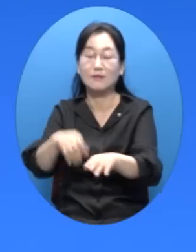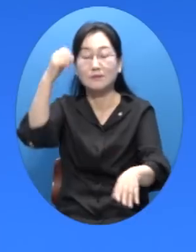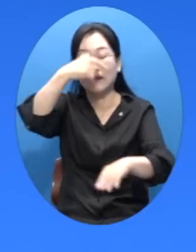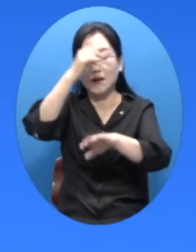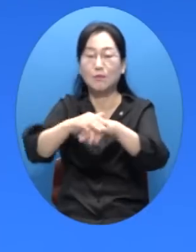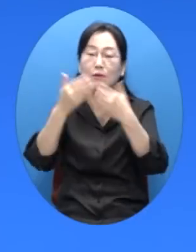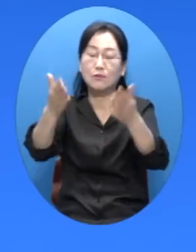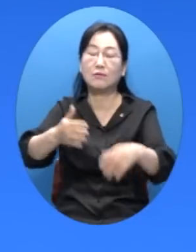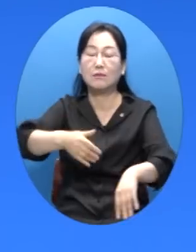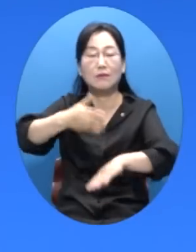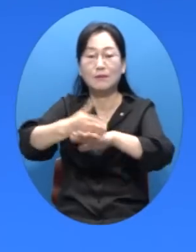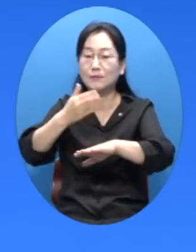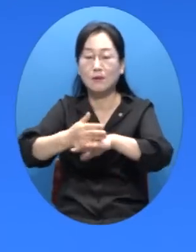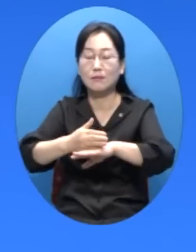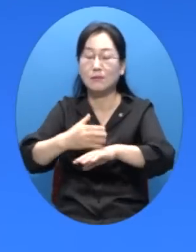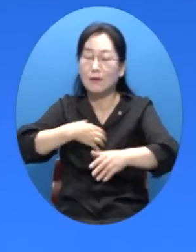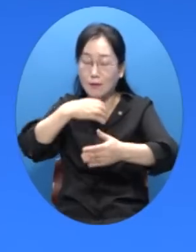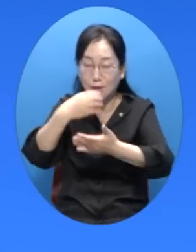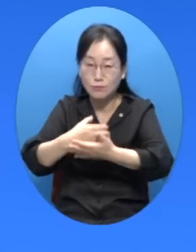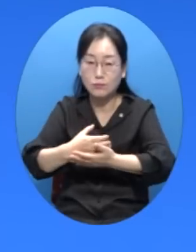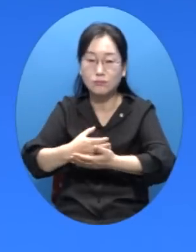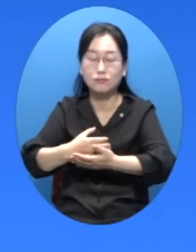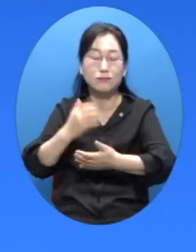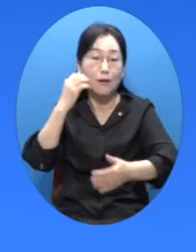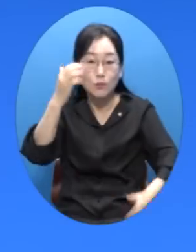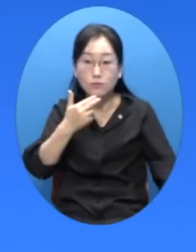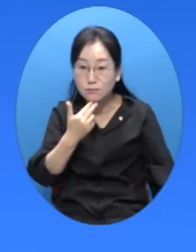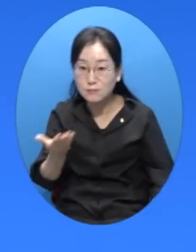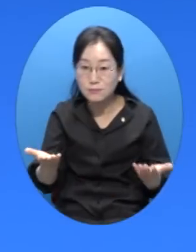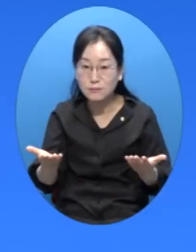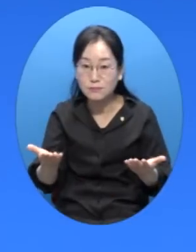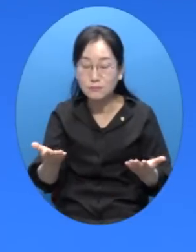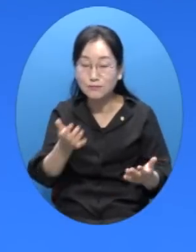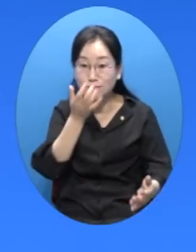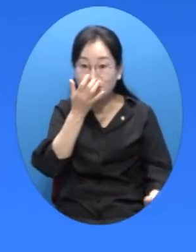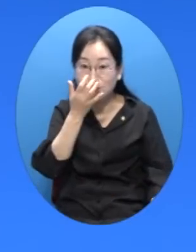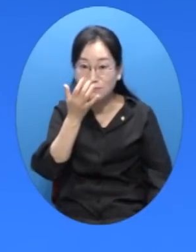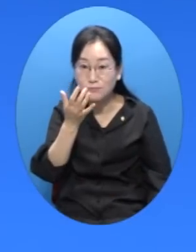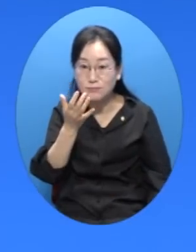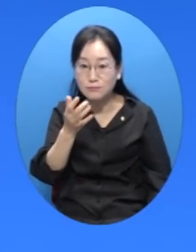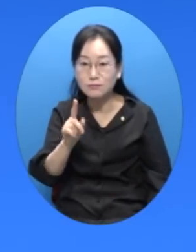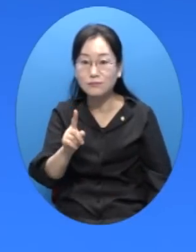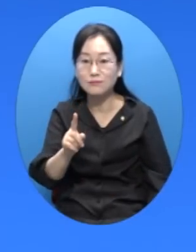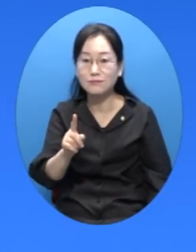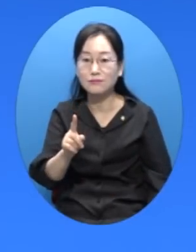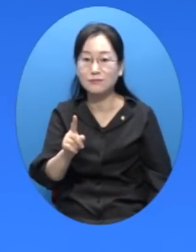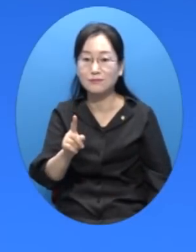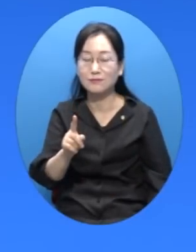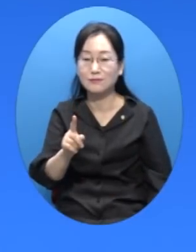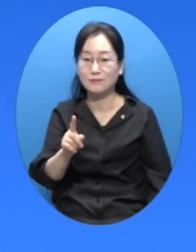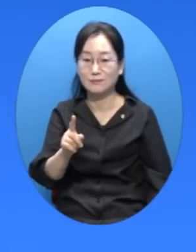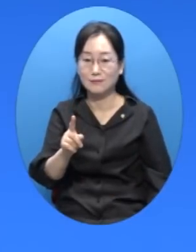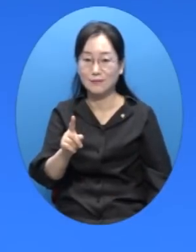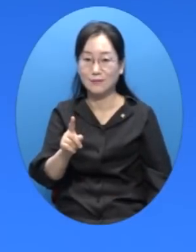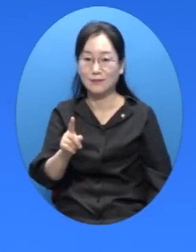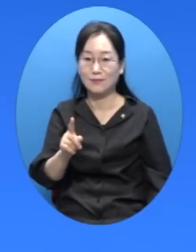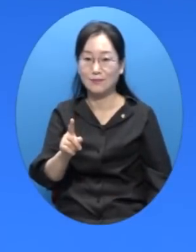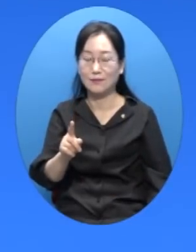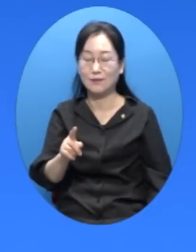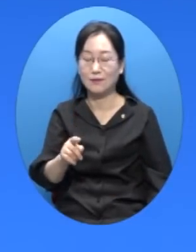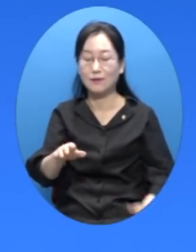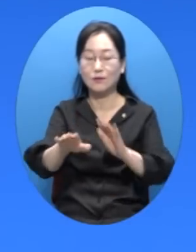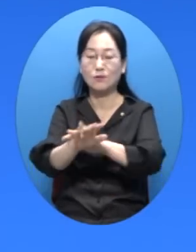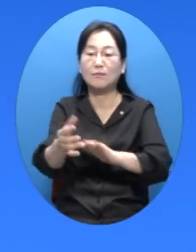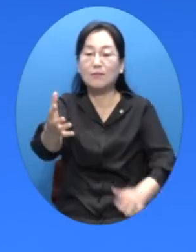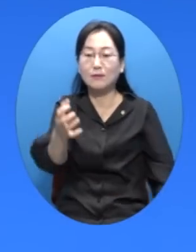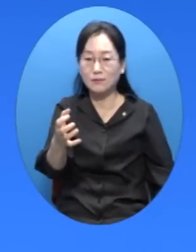들어도 아무런 감사 감격도 없고 감동도 없다면 바로 자신이 손 마른